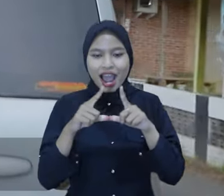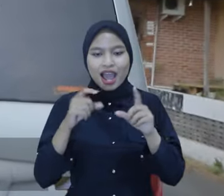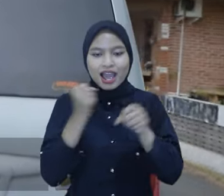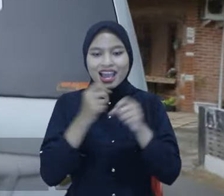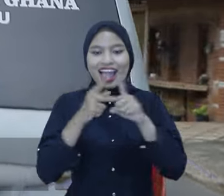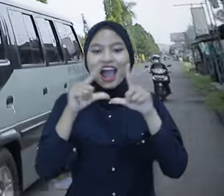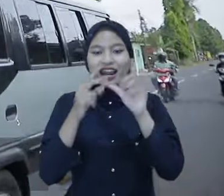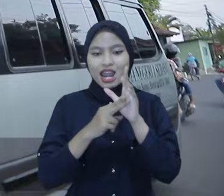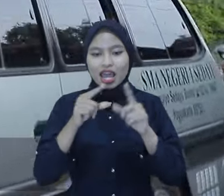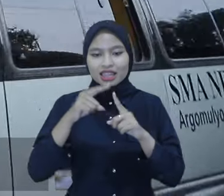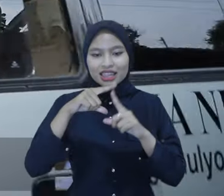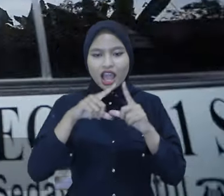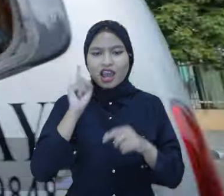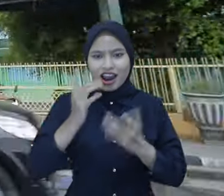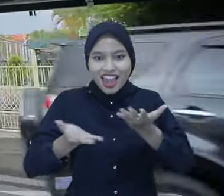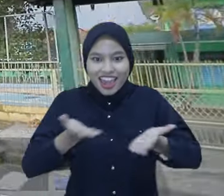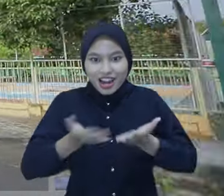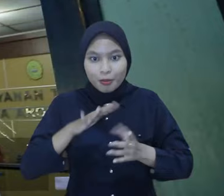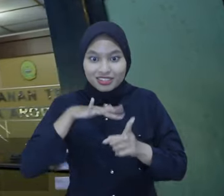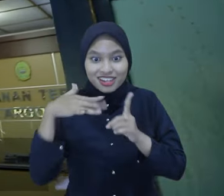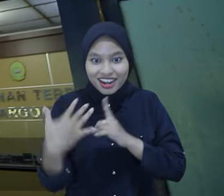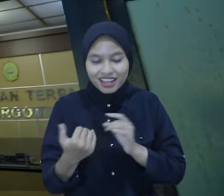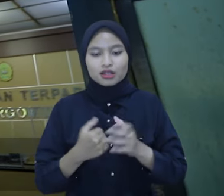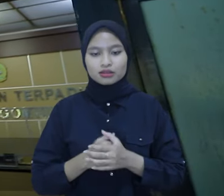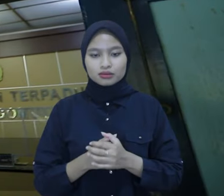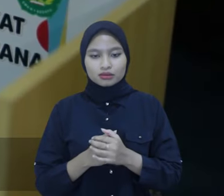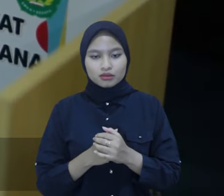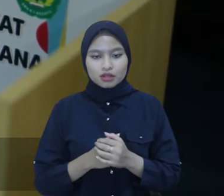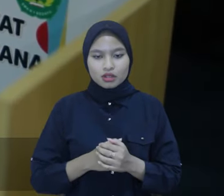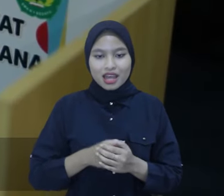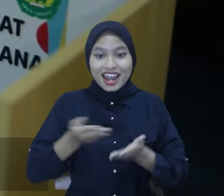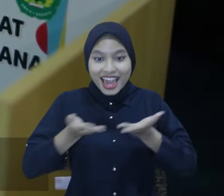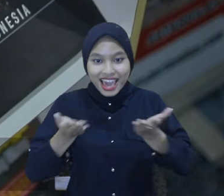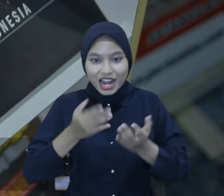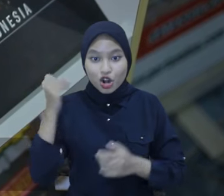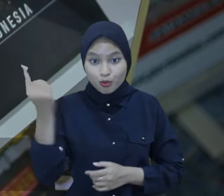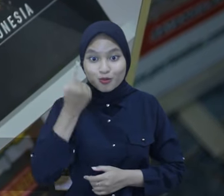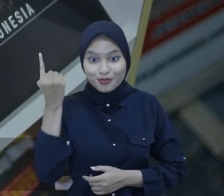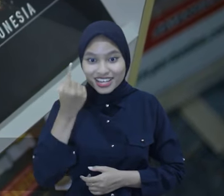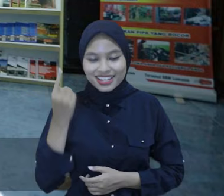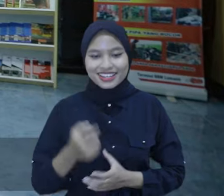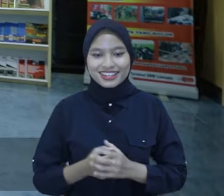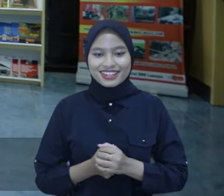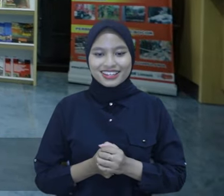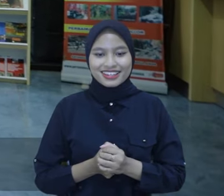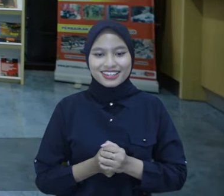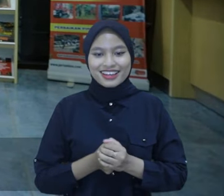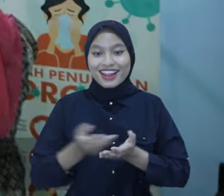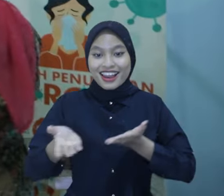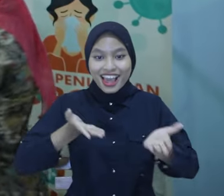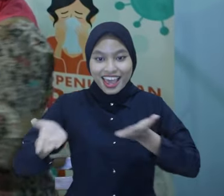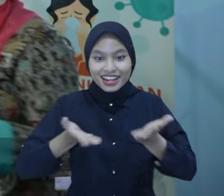Lokagana memiliki layanan untuk masyarakat. Di antaranya, layanan publik,